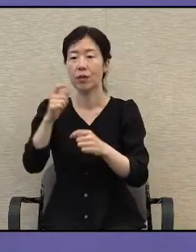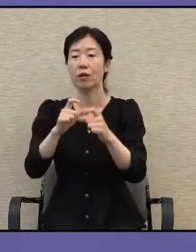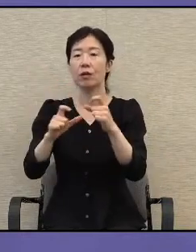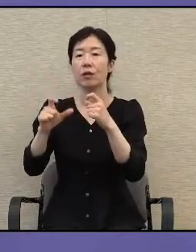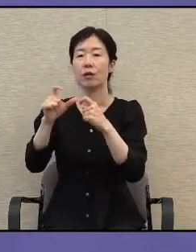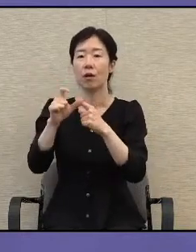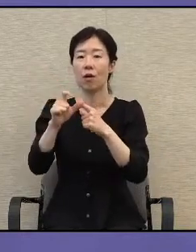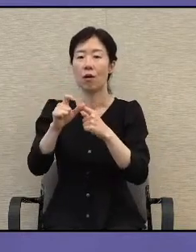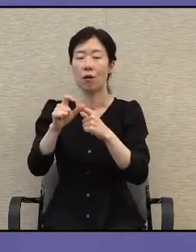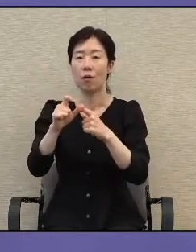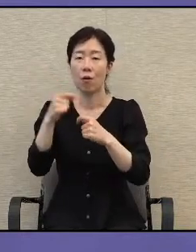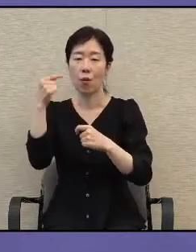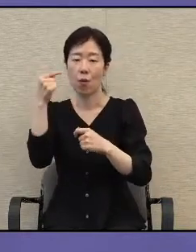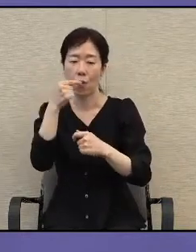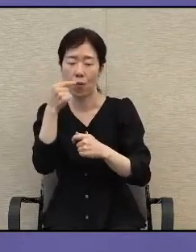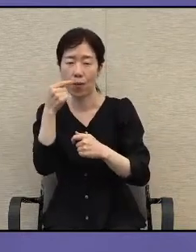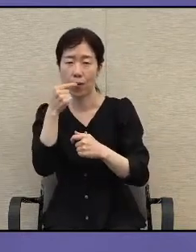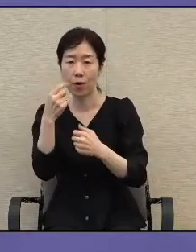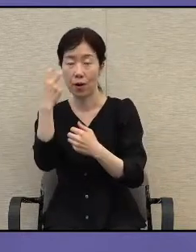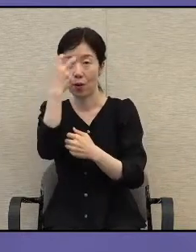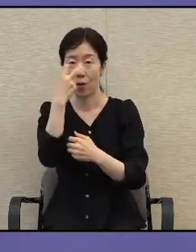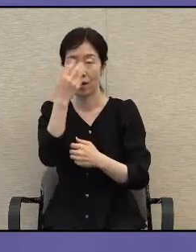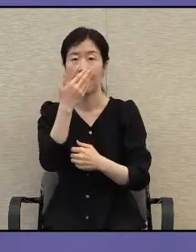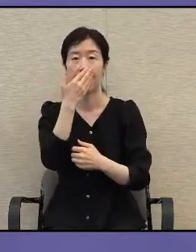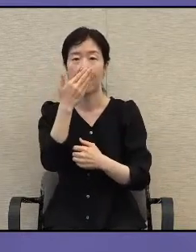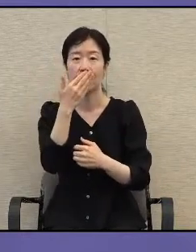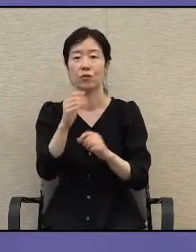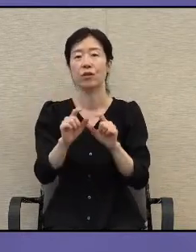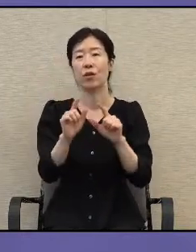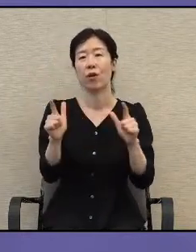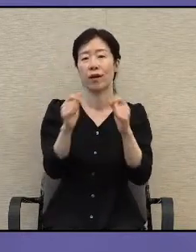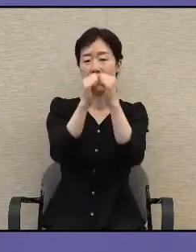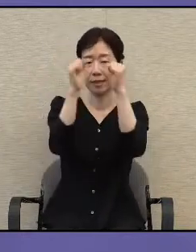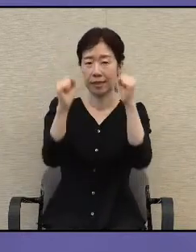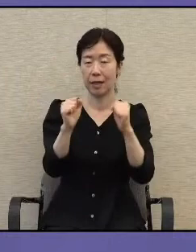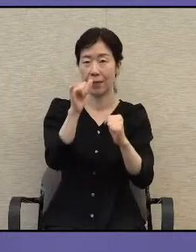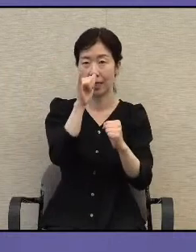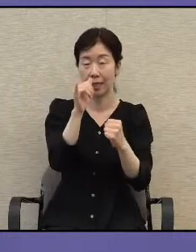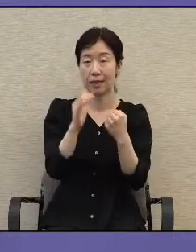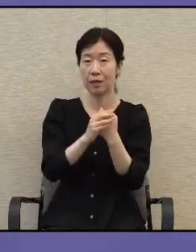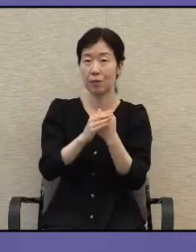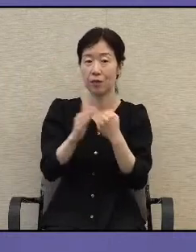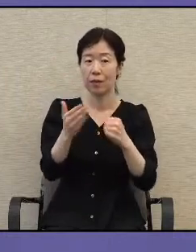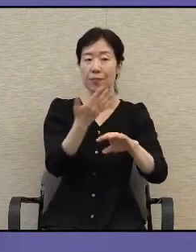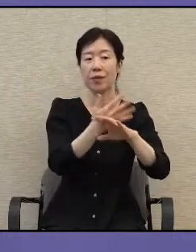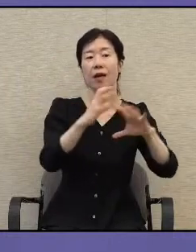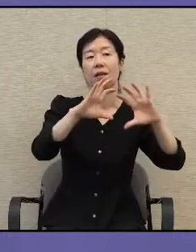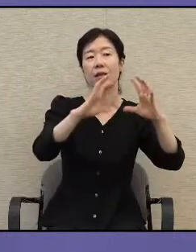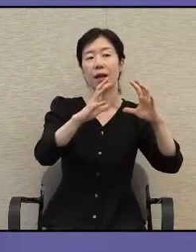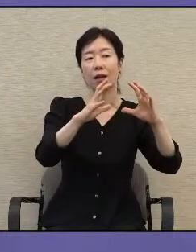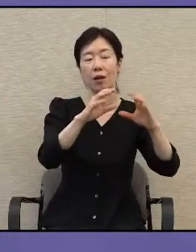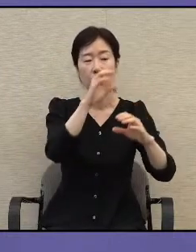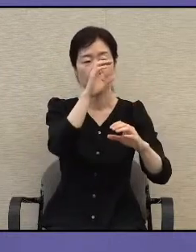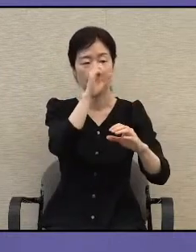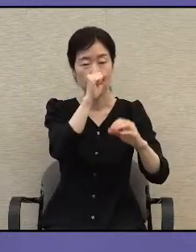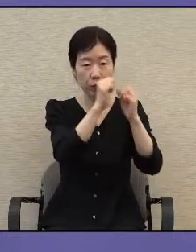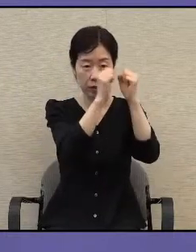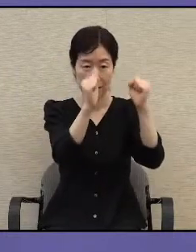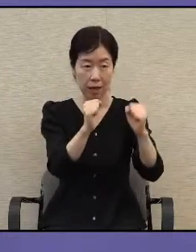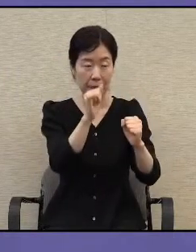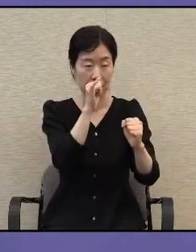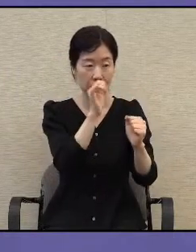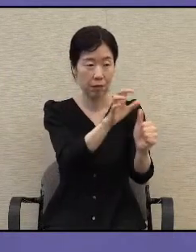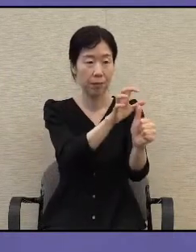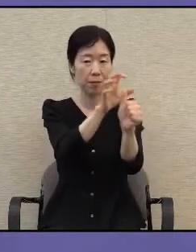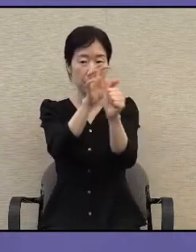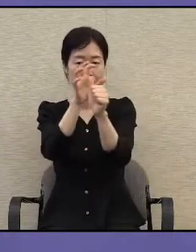경우도 있고요. 여러 모델들이 있습니다. 뭐 이렇게 다양한 스텝 케어 모델들이 해외에서 사용되고 있는 이런 것을 미루어 볼